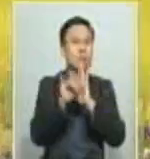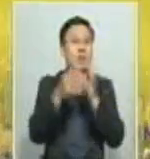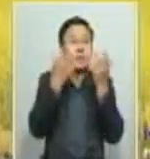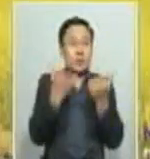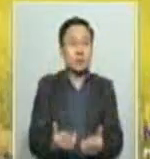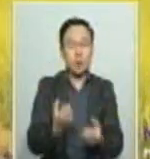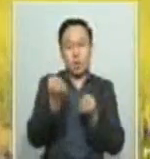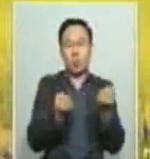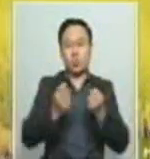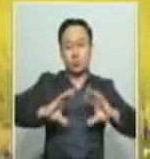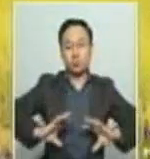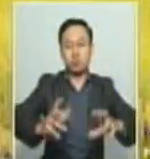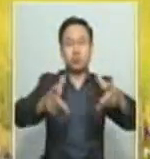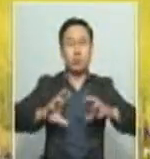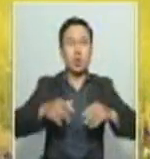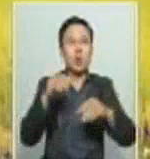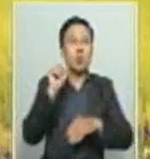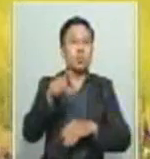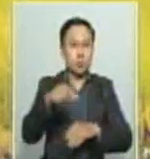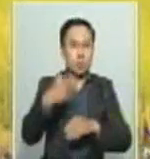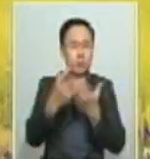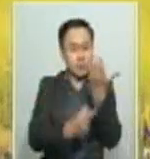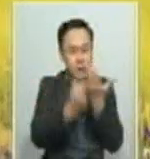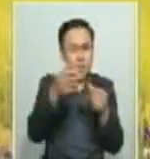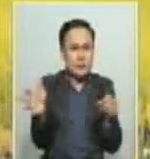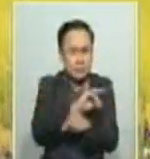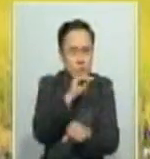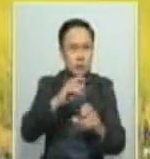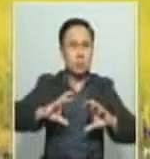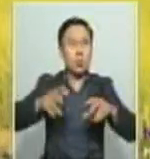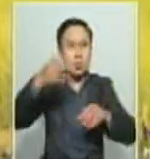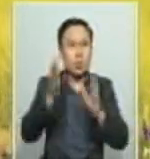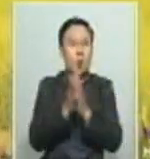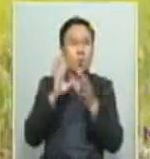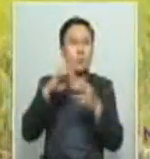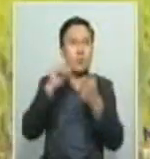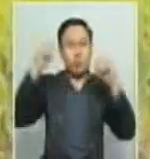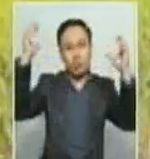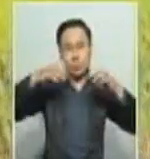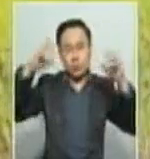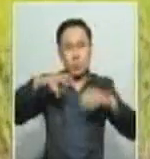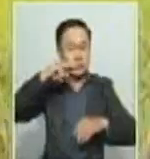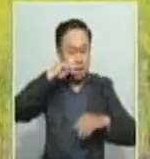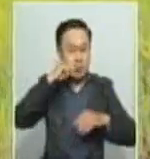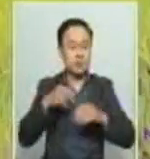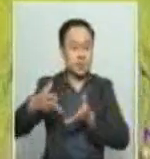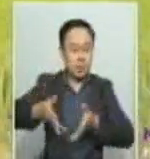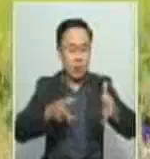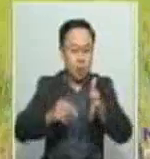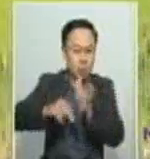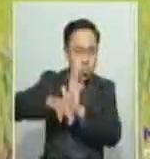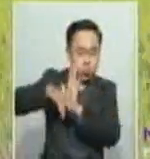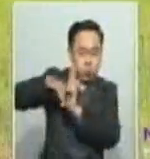นำรถเกี่ยวข้าวเร่งเก็บเกี่ยวผลผลิตแม้ว่าต้นข้าวนั้นจะยังโตไม่เต็มที่เนื่องจากช่วงที่ผ่านมาเกิดฝนตกหนักและน้ำจากแม่น้ำน้อยได้เพิ่